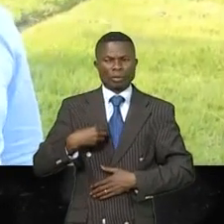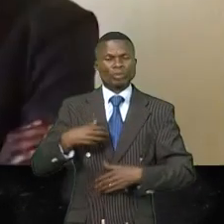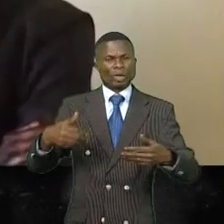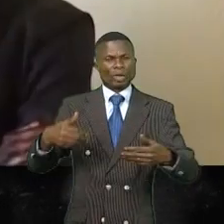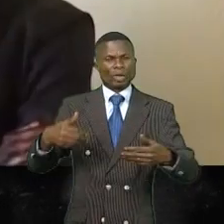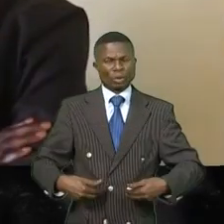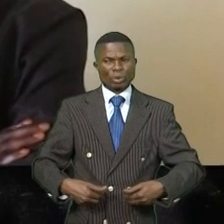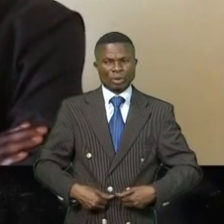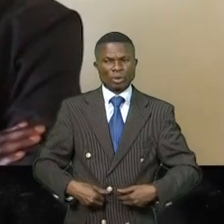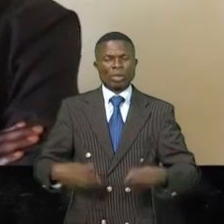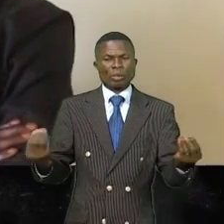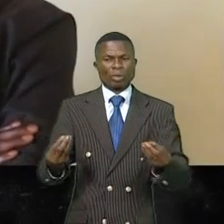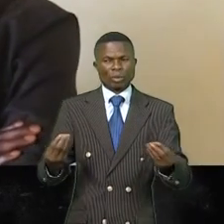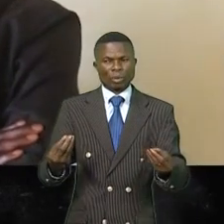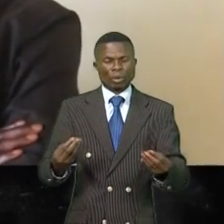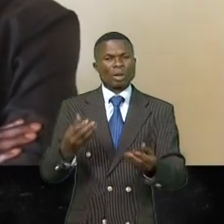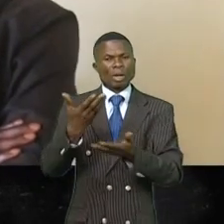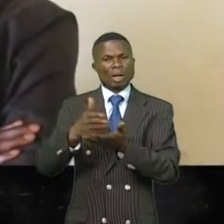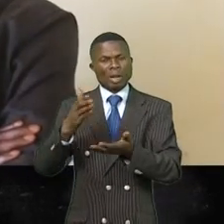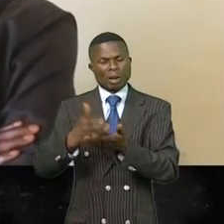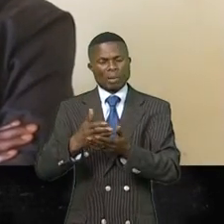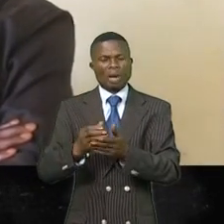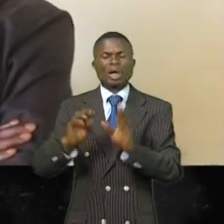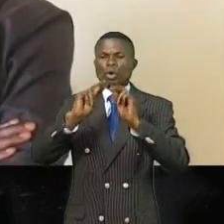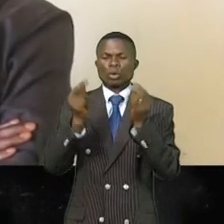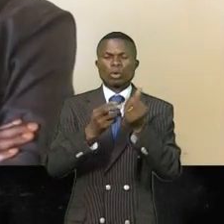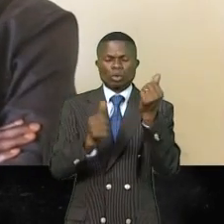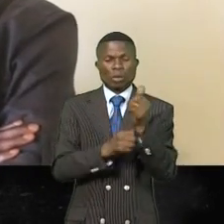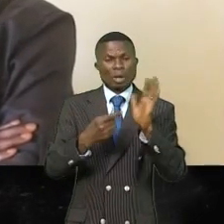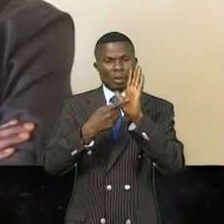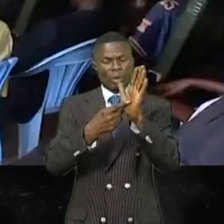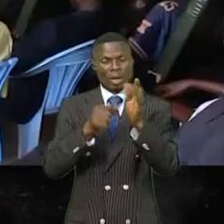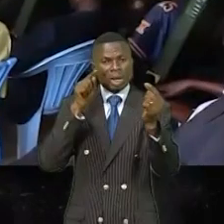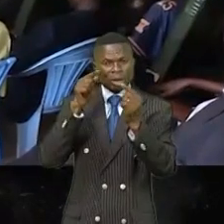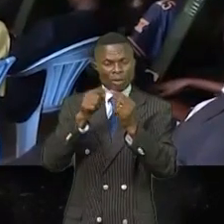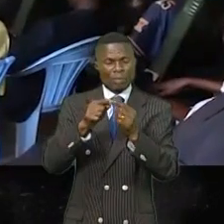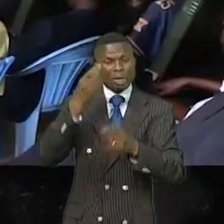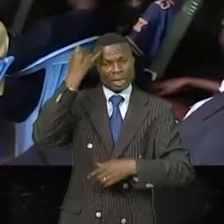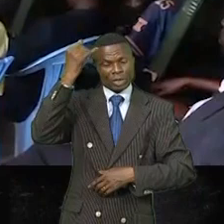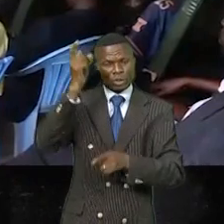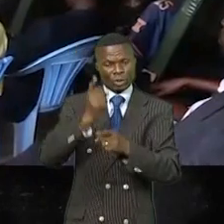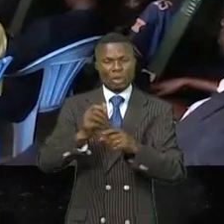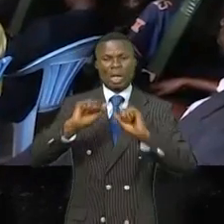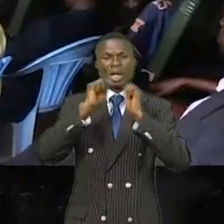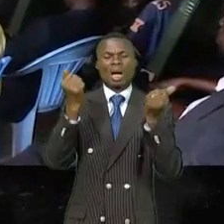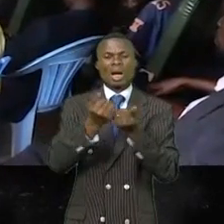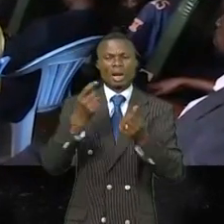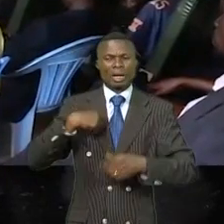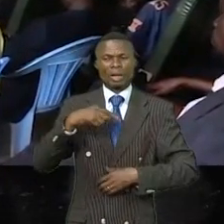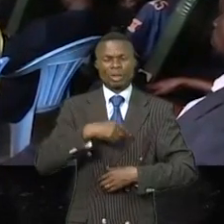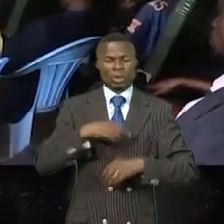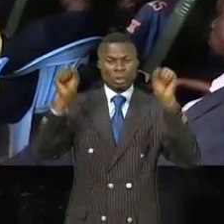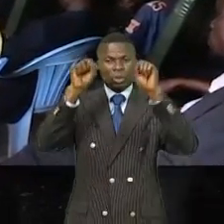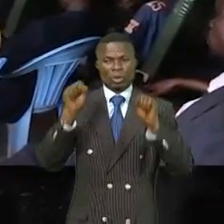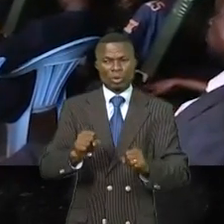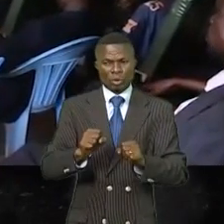jeunes, pour partager avec eux ensemble, les faire montrer l'objet ou la philosophie de notre association, qui soutient premièrement